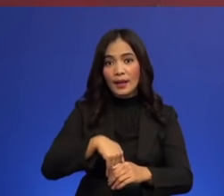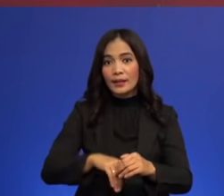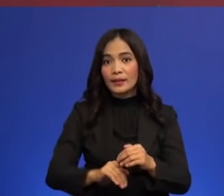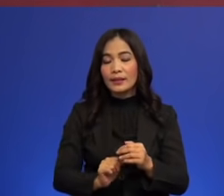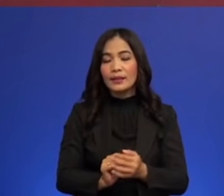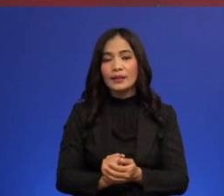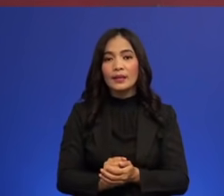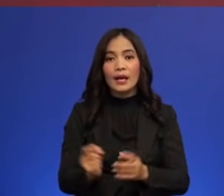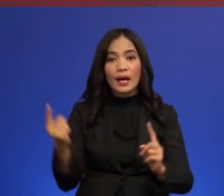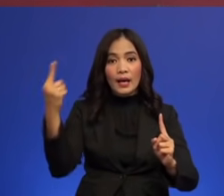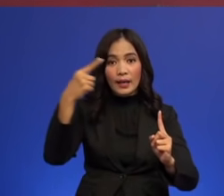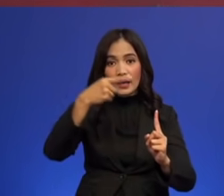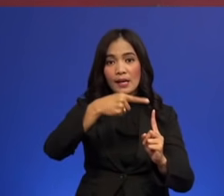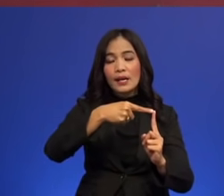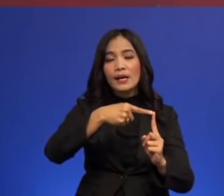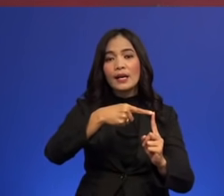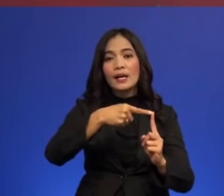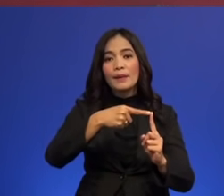kembali